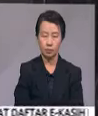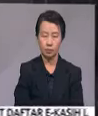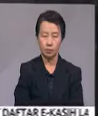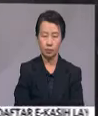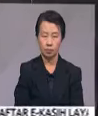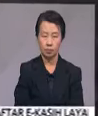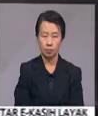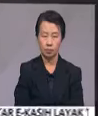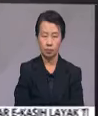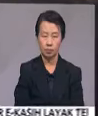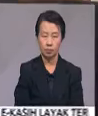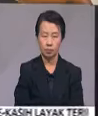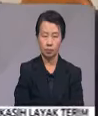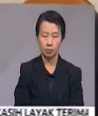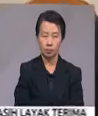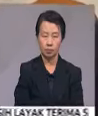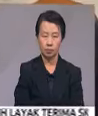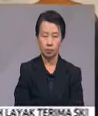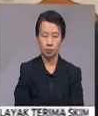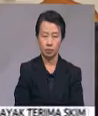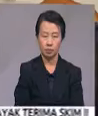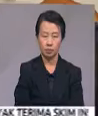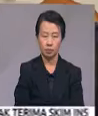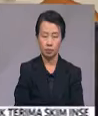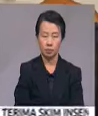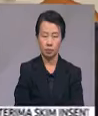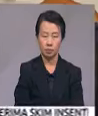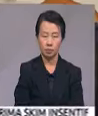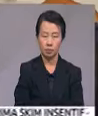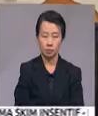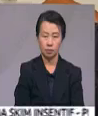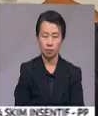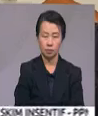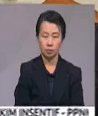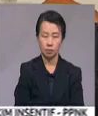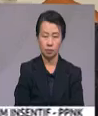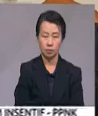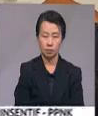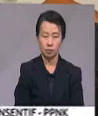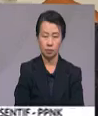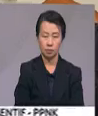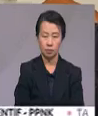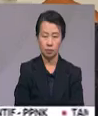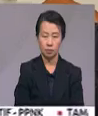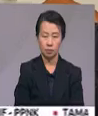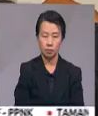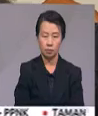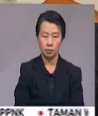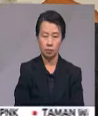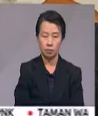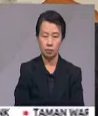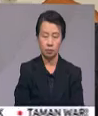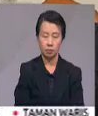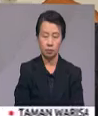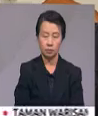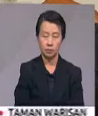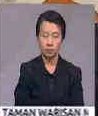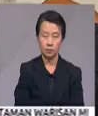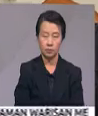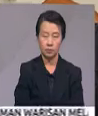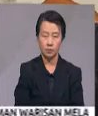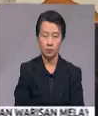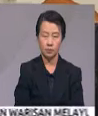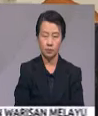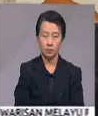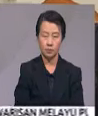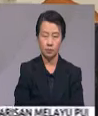ஒரு மலேசியால இருந்துகிட்டு நம்ம எல்லா லாங்குவேஜ் கத்துக்கிட்டா நல்லது. ஸோ சீன ரேசிஸ்லாம் பார்க்க தேவையில்ல. நம்ம ஒண்ணு கத்துக்கிட்டா நிறைய கூட்டாளி கிடைக்கும், மெம்பர்ஸ்.